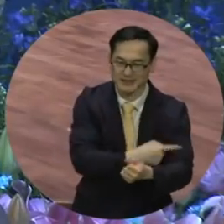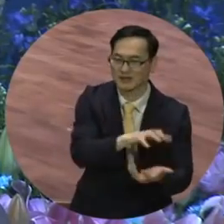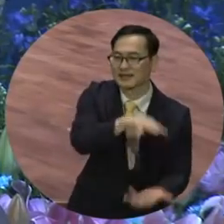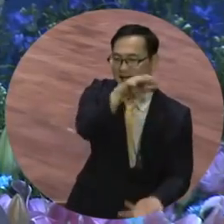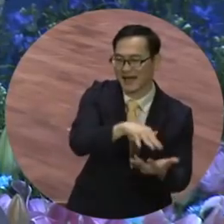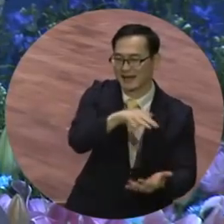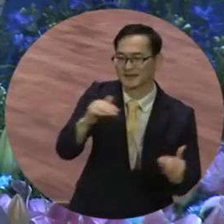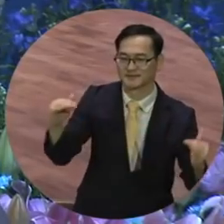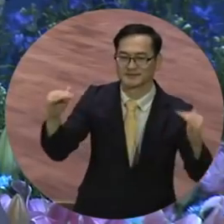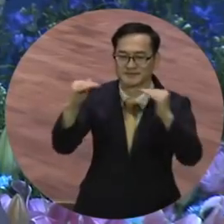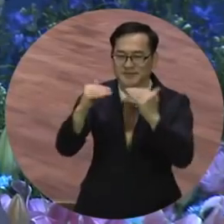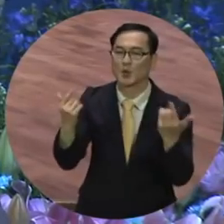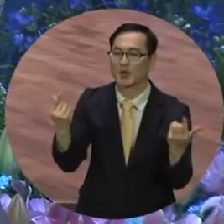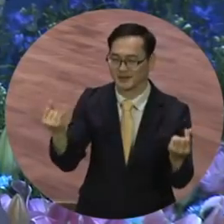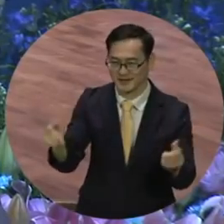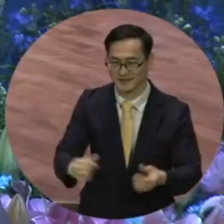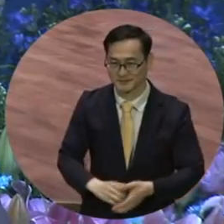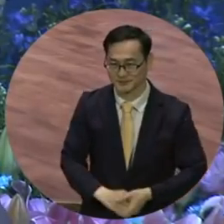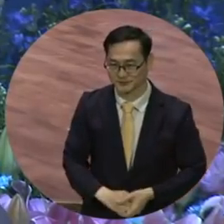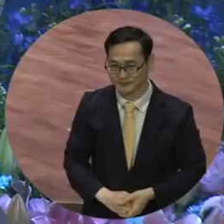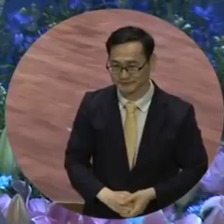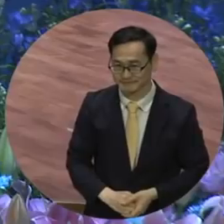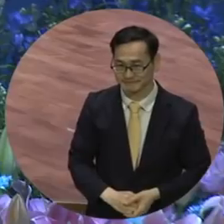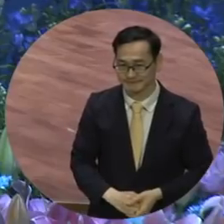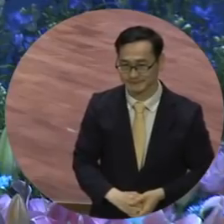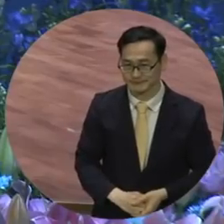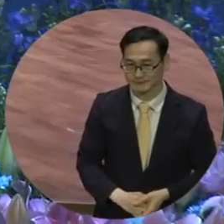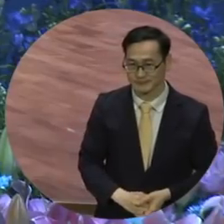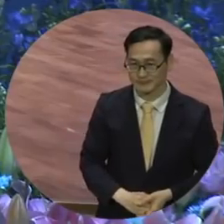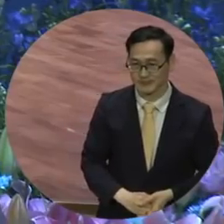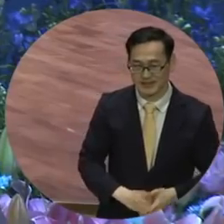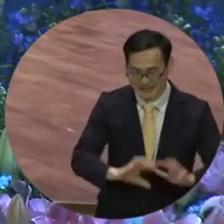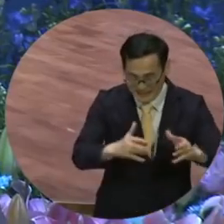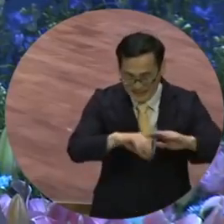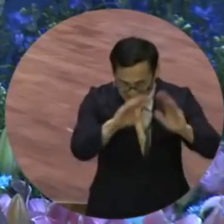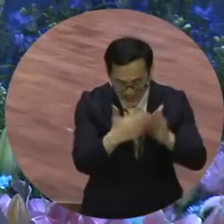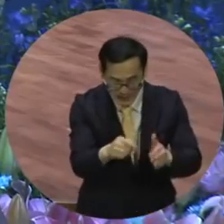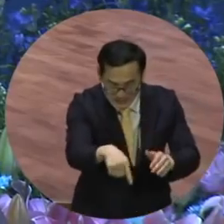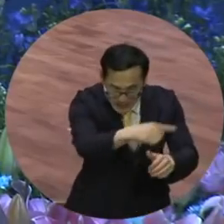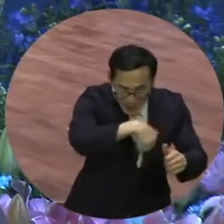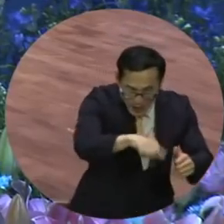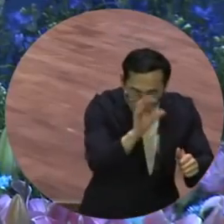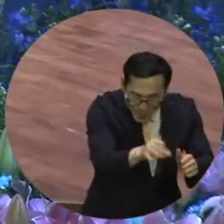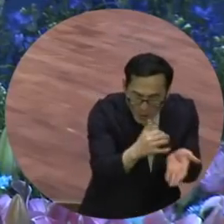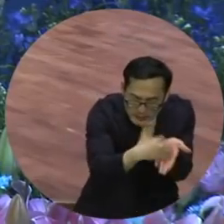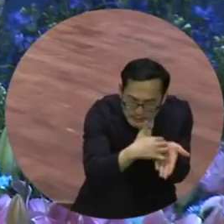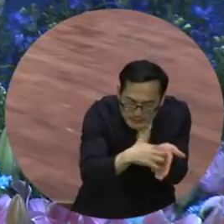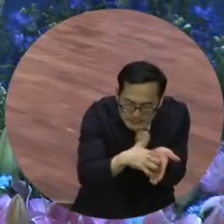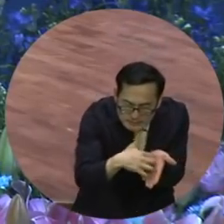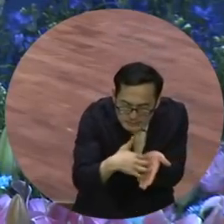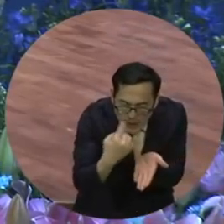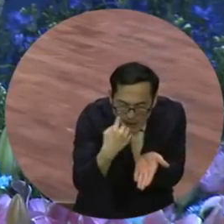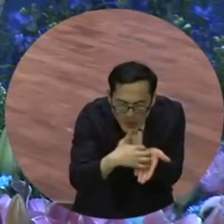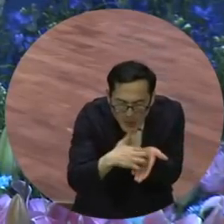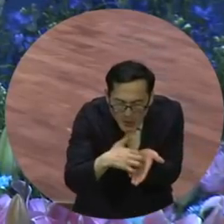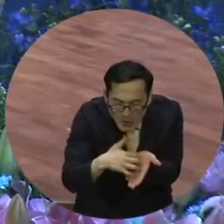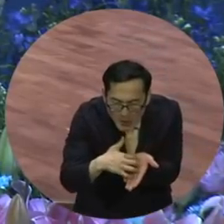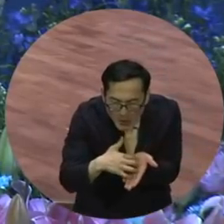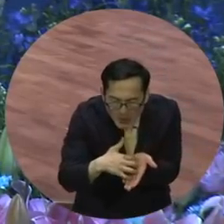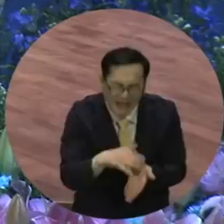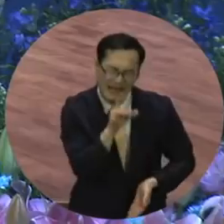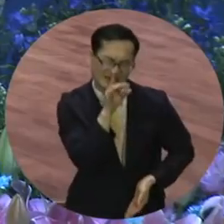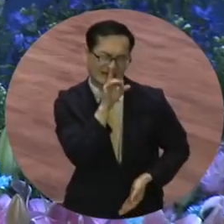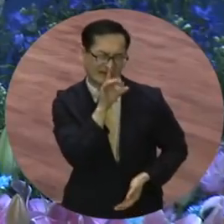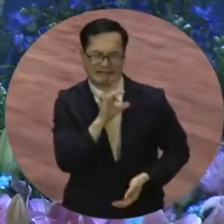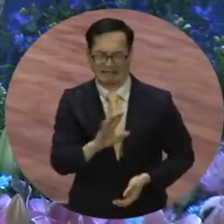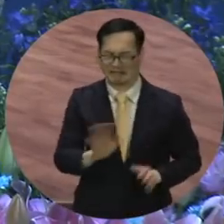그래서 하나님이 영광 받으셔야 돼요. 계산 다 두드려보고 계산 다 해보고 언제 하나님이라